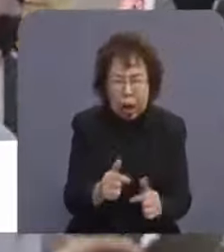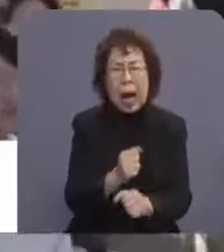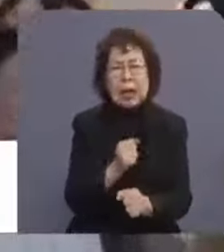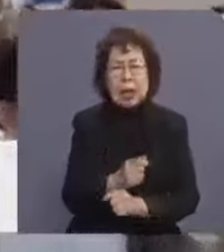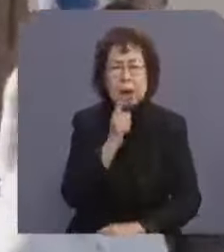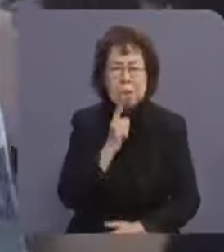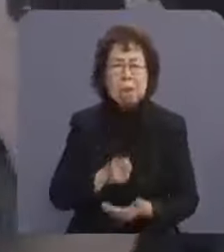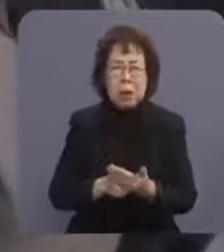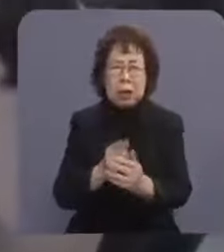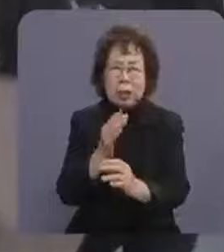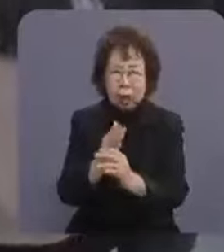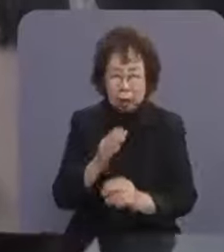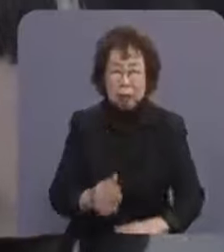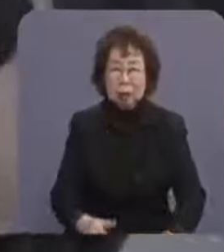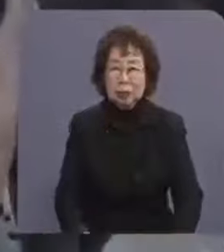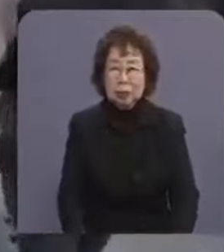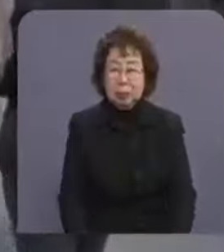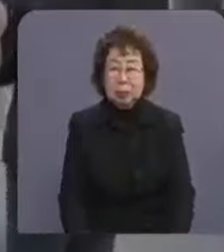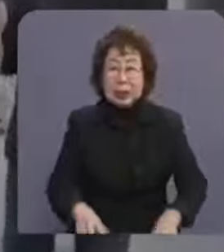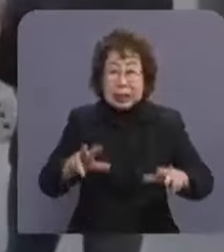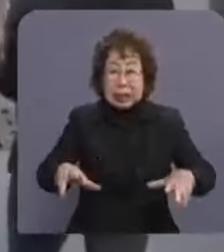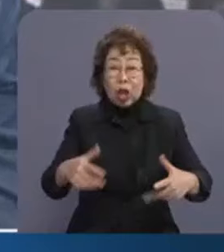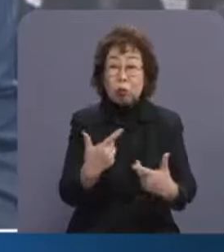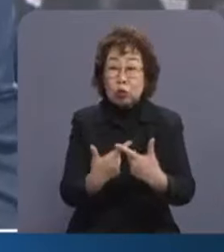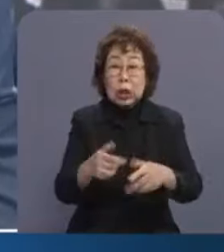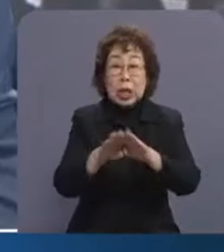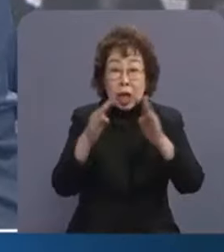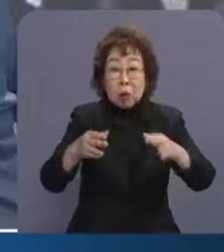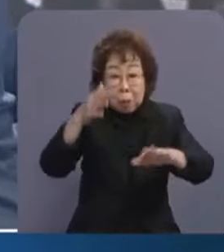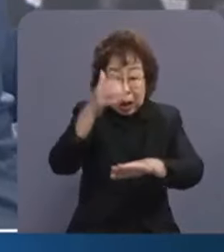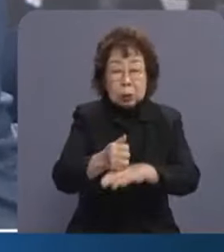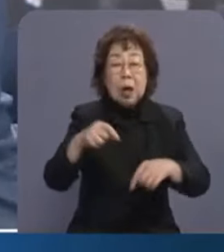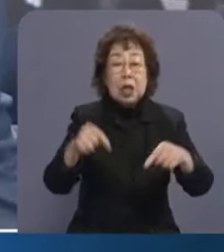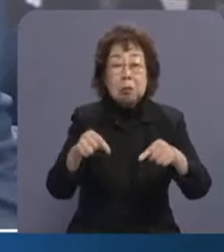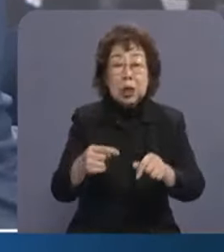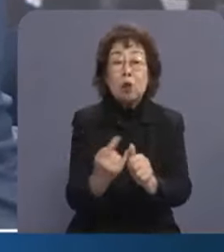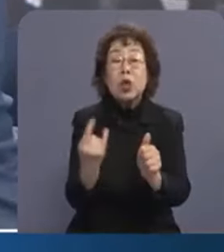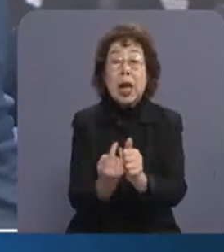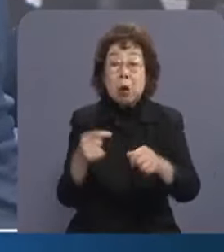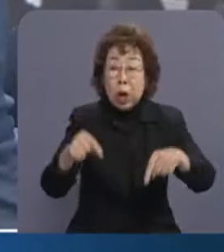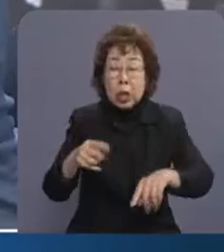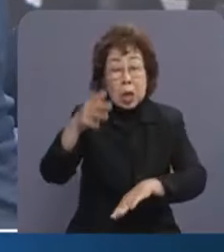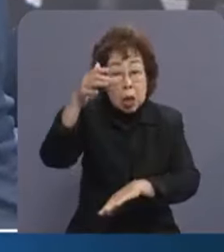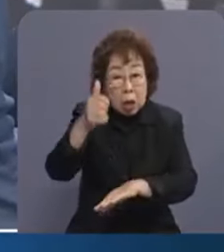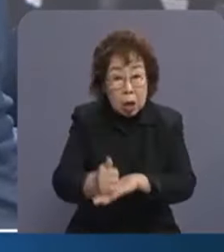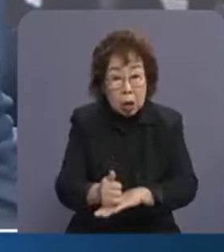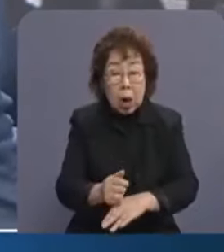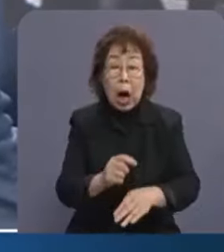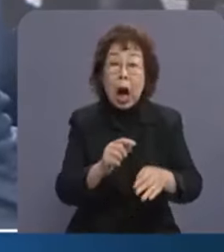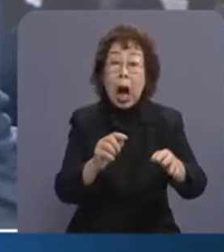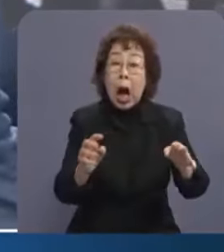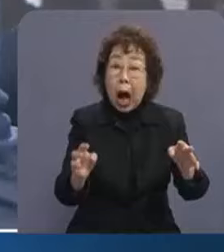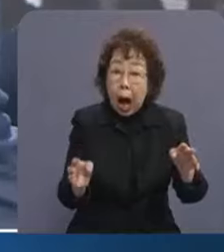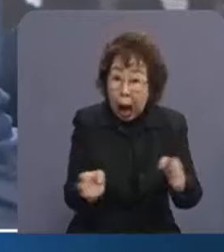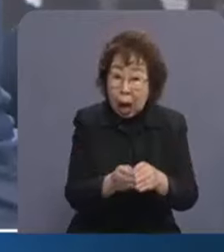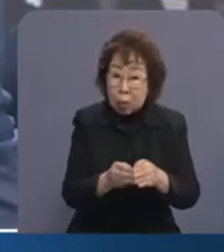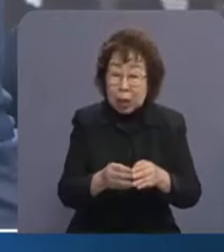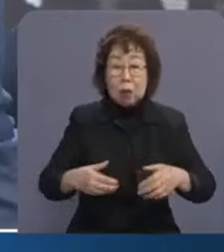이런 수준에 요구를 하고 있습니다 자 지금 부산에서 열리는 이제 마지막 협상 위원회에서 결과를 도출을 합의를 해야 될